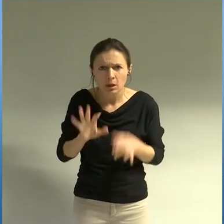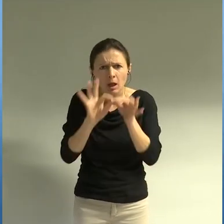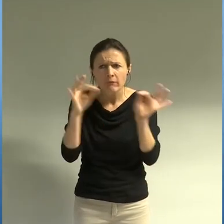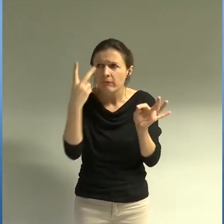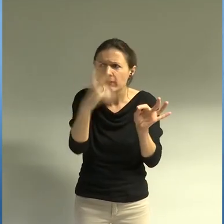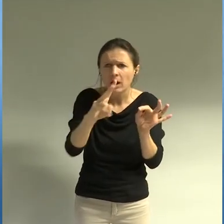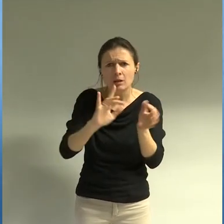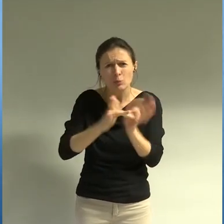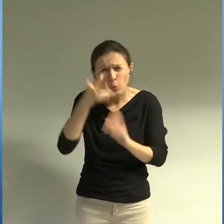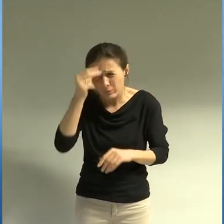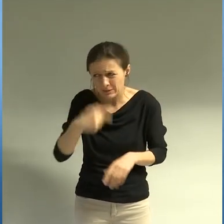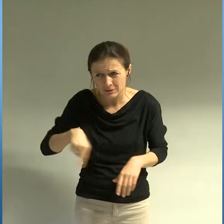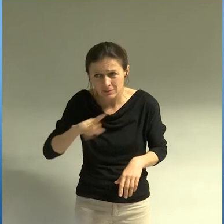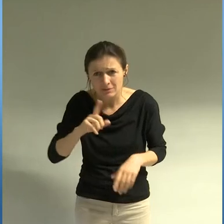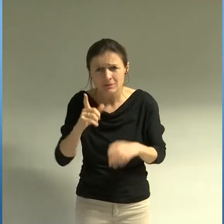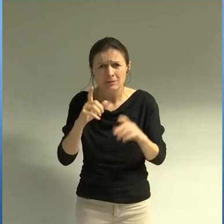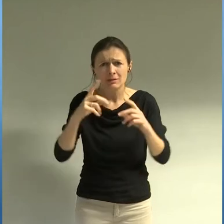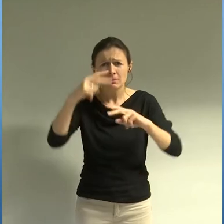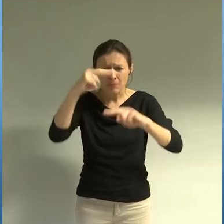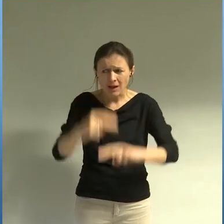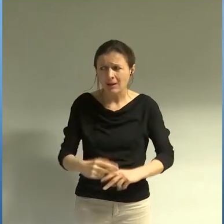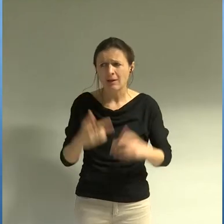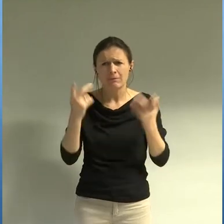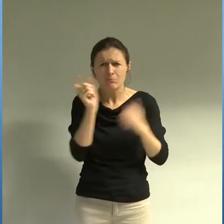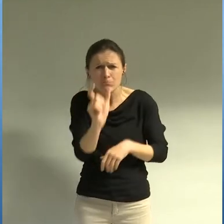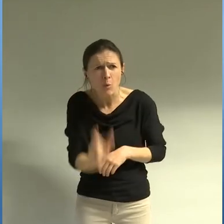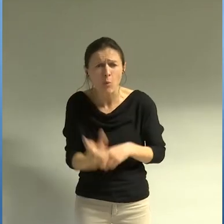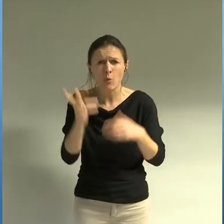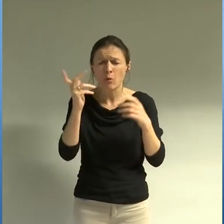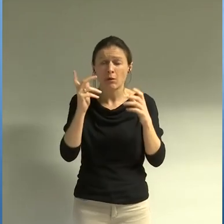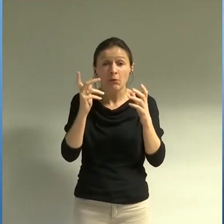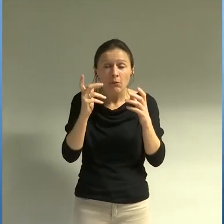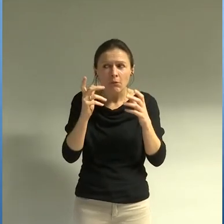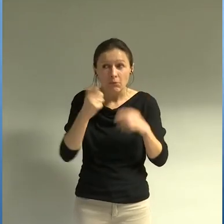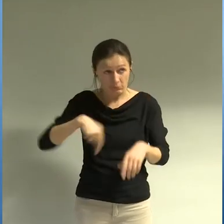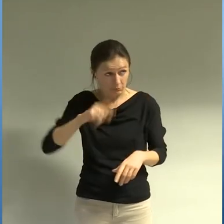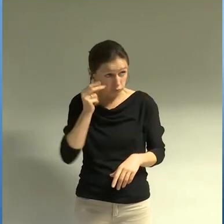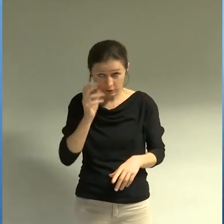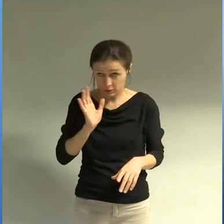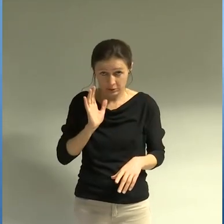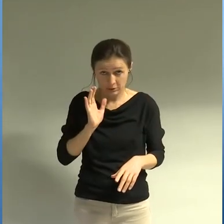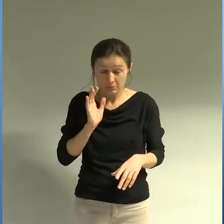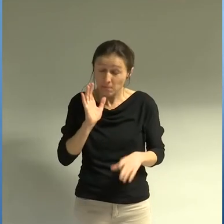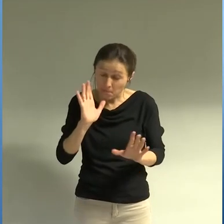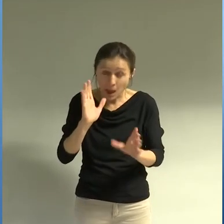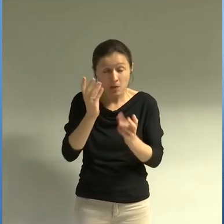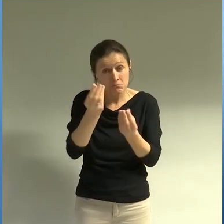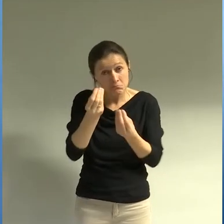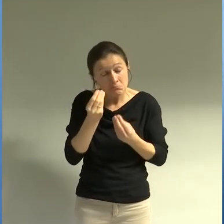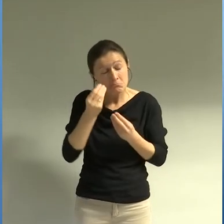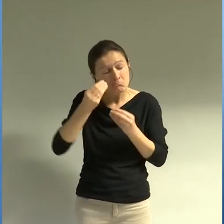chacun des paragraphes de cette délibération en tout cas j'ai beaucoup appris donc merci anthony bac